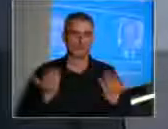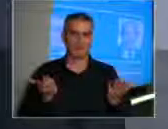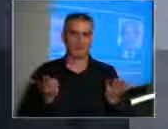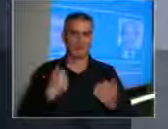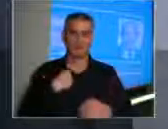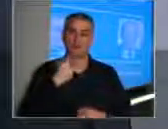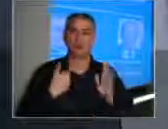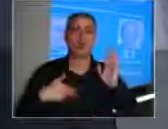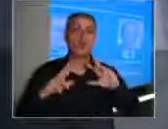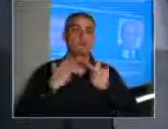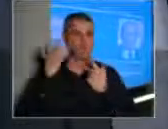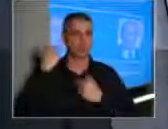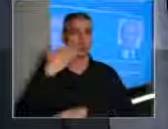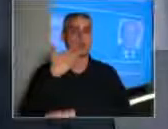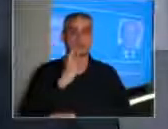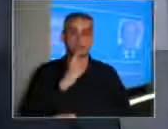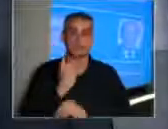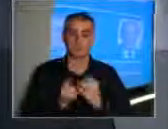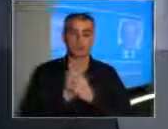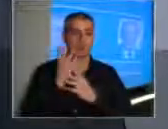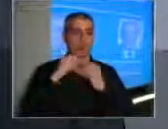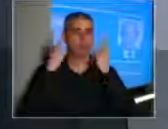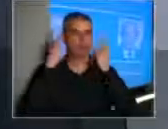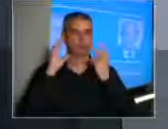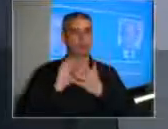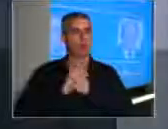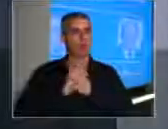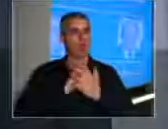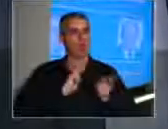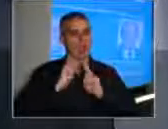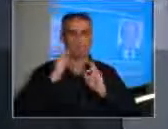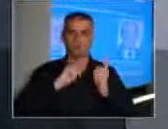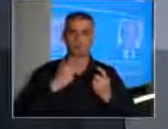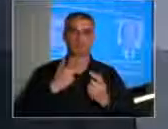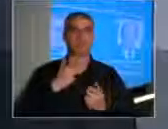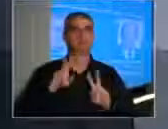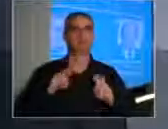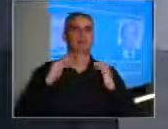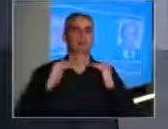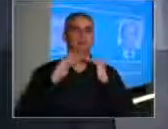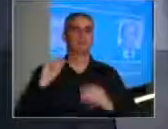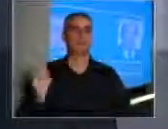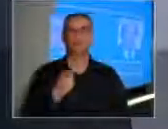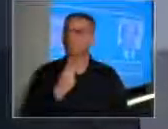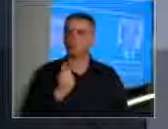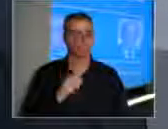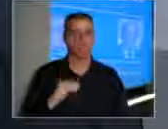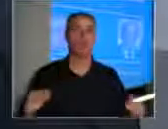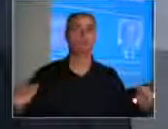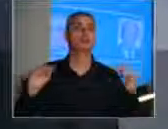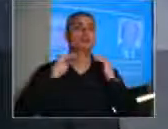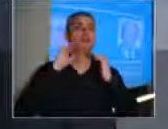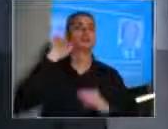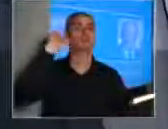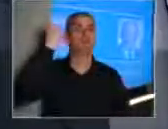אני אומר, רוב הציבור, הייתה פה מדינה שקמה על ערכים של ערבות הדדית, סולידריות, הזדמנות שווה לכל אחד, לא שוויון סוציאליסטי,